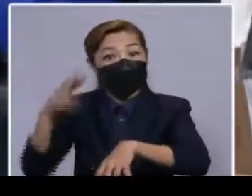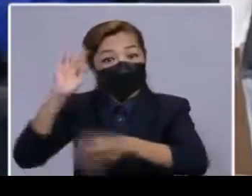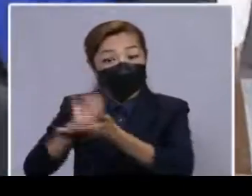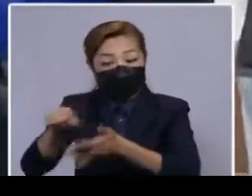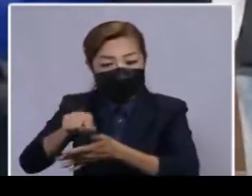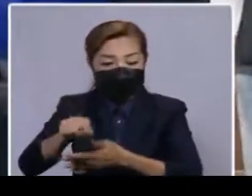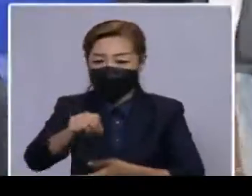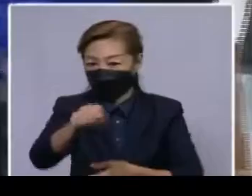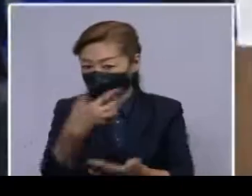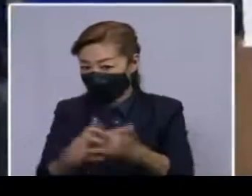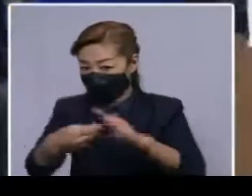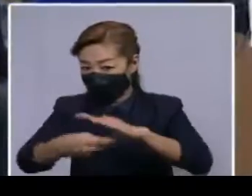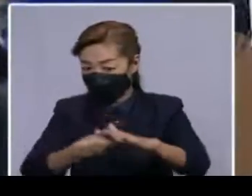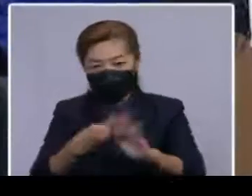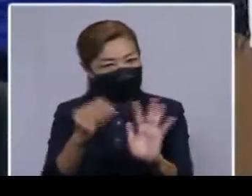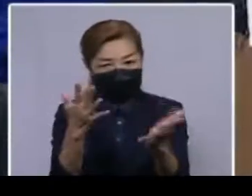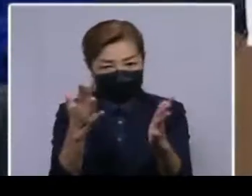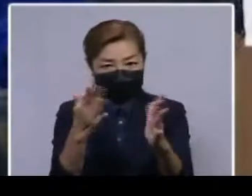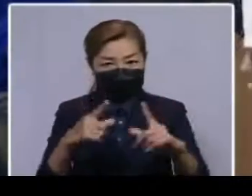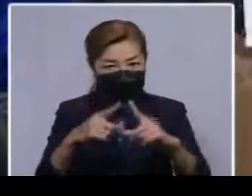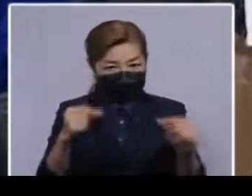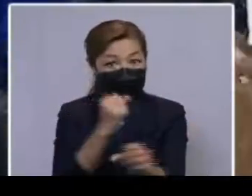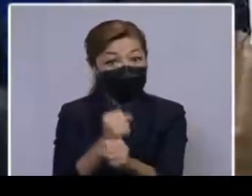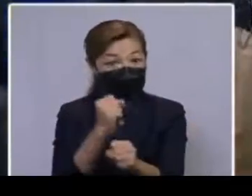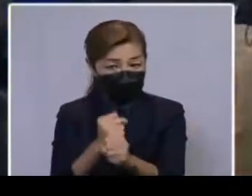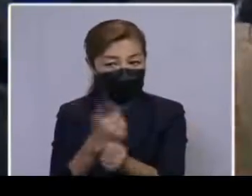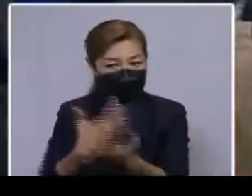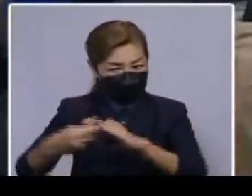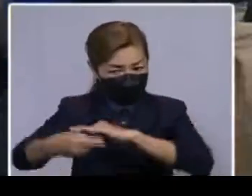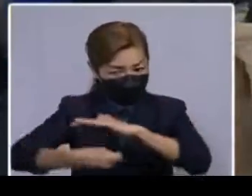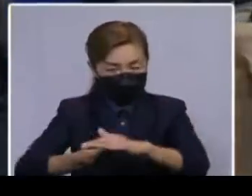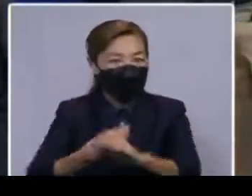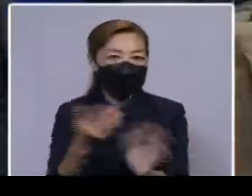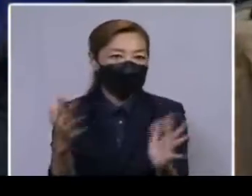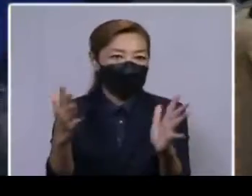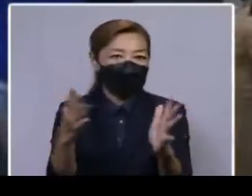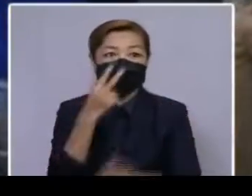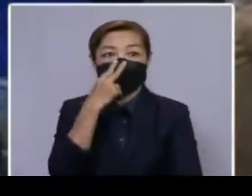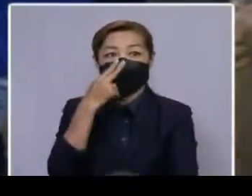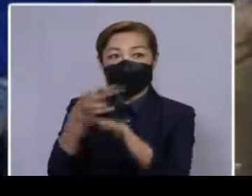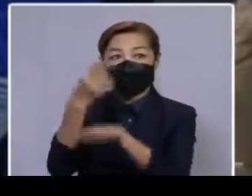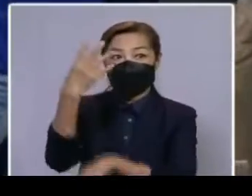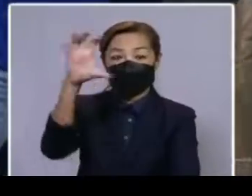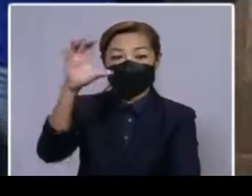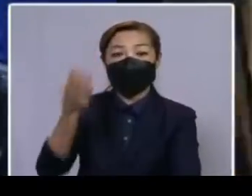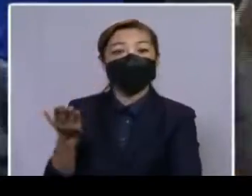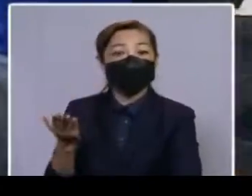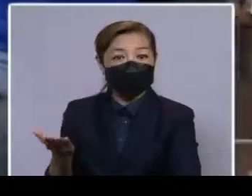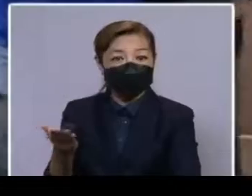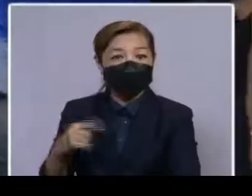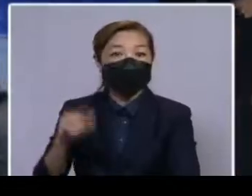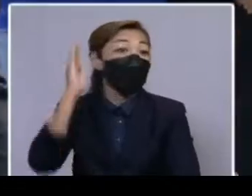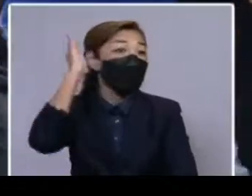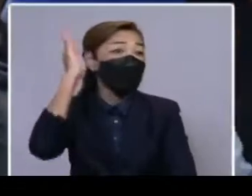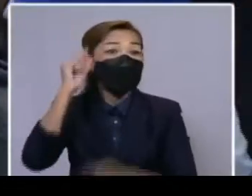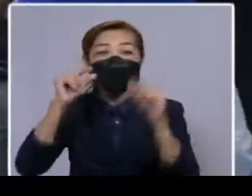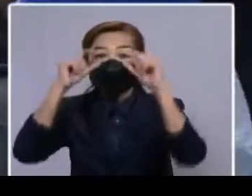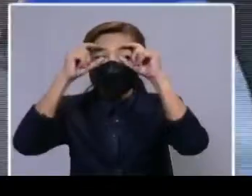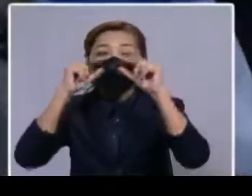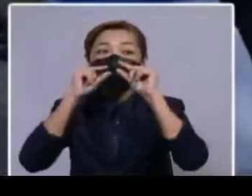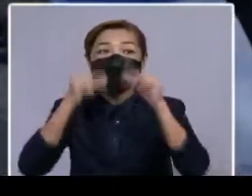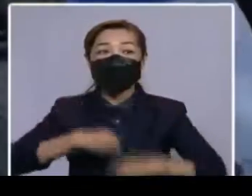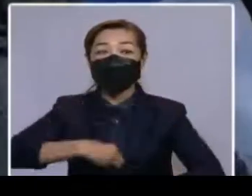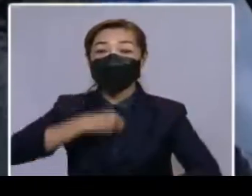เรียกรับสินบนในการทำคดีตู้หาวนะคะและนี่เป็นภาพบรรยากาศคุณผู้ชมเห็นไหมคะคุณชูวิทย์นะคะ